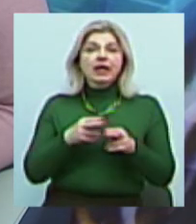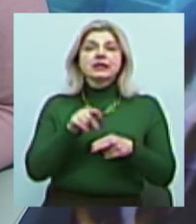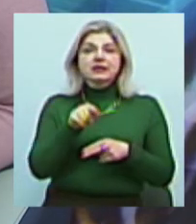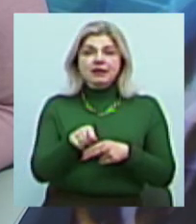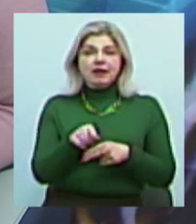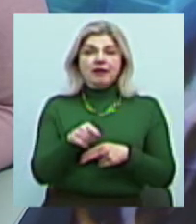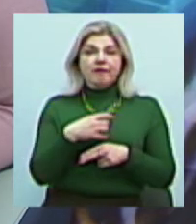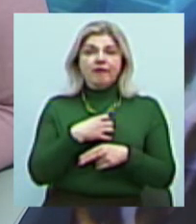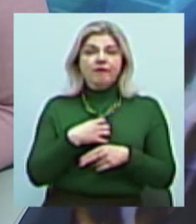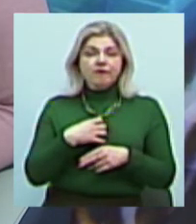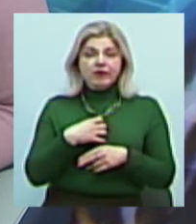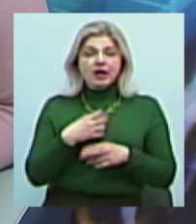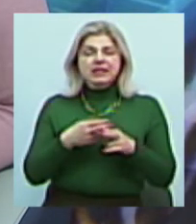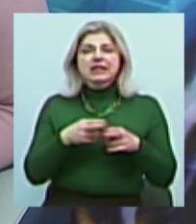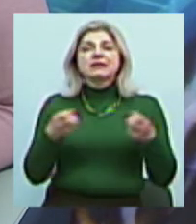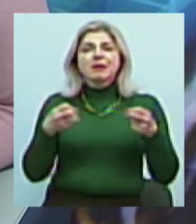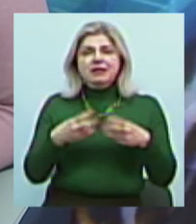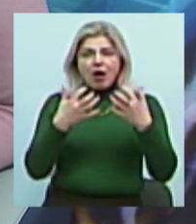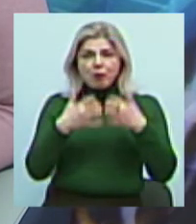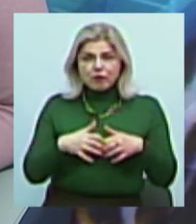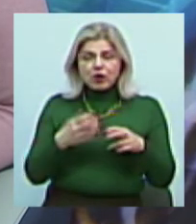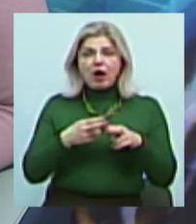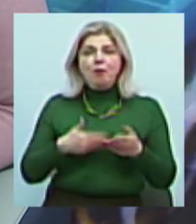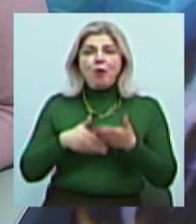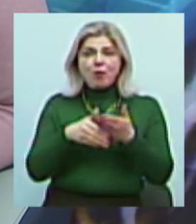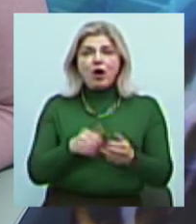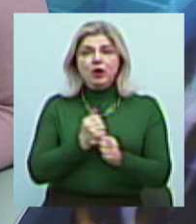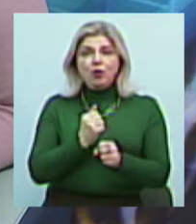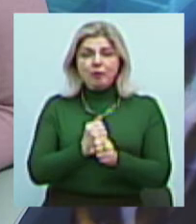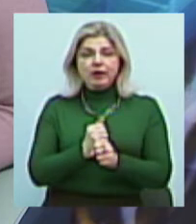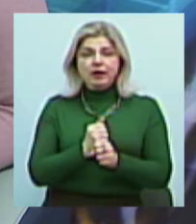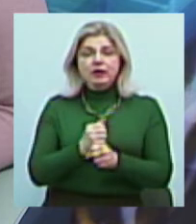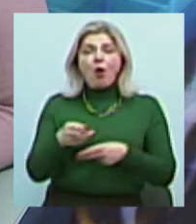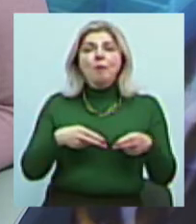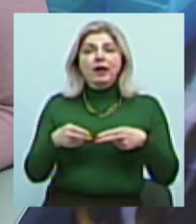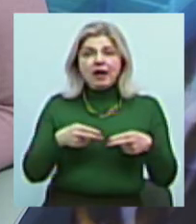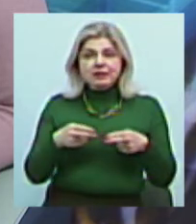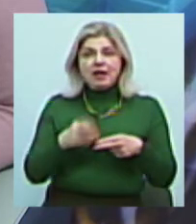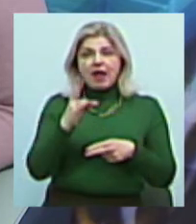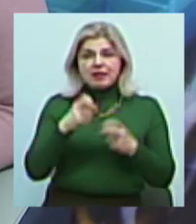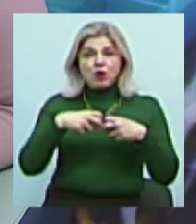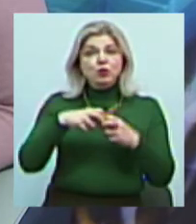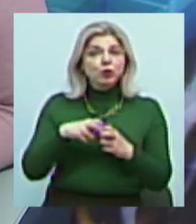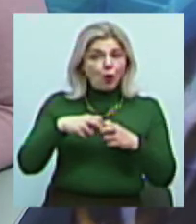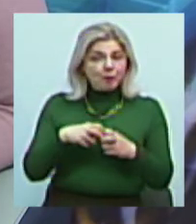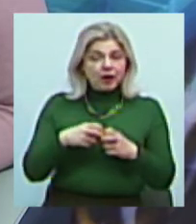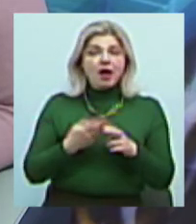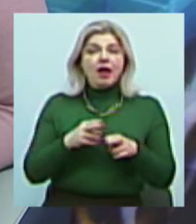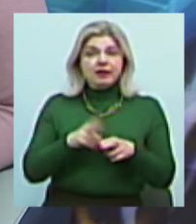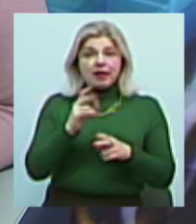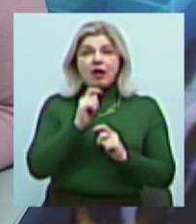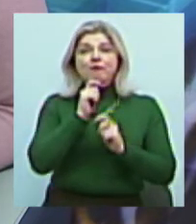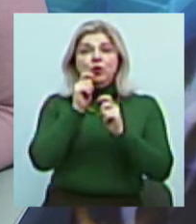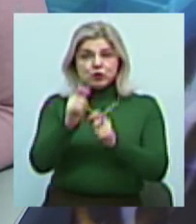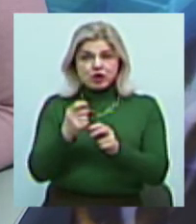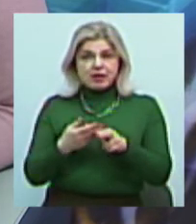малоінвазивний артроскоп, який допомагає робити малоінвазивні операції на на суглобах. Якраз на вручення